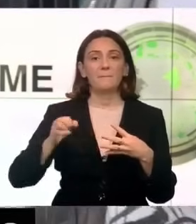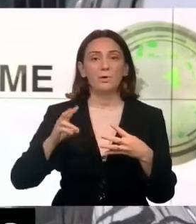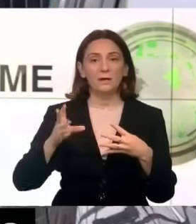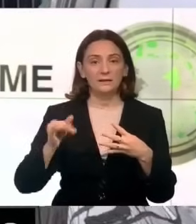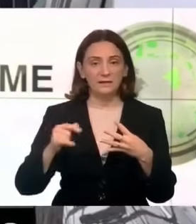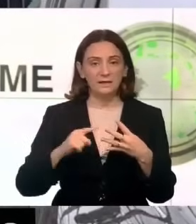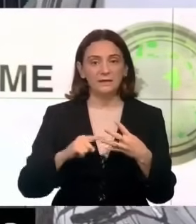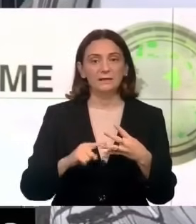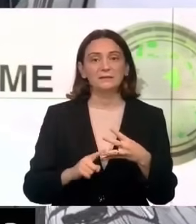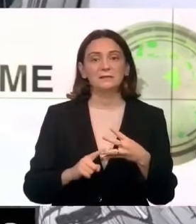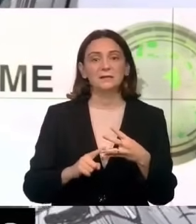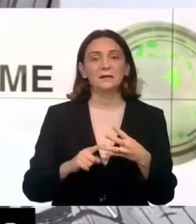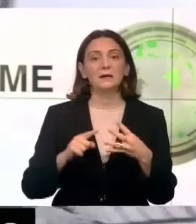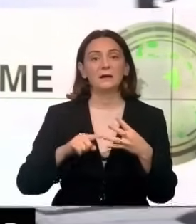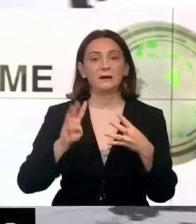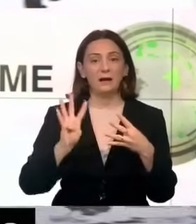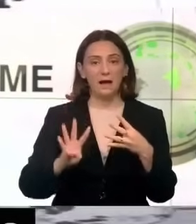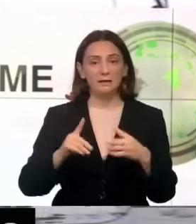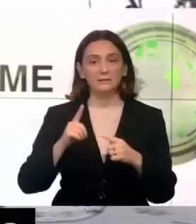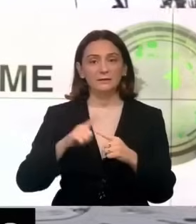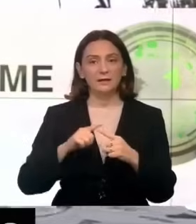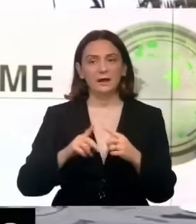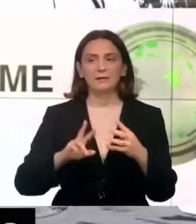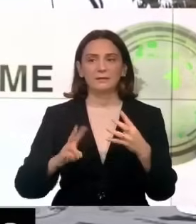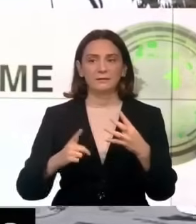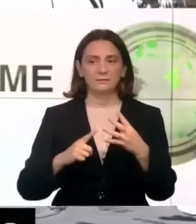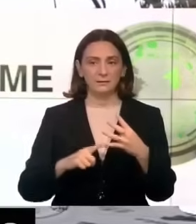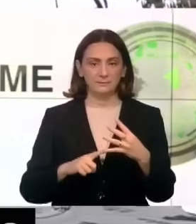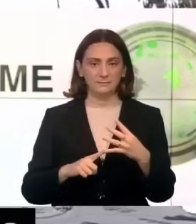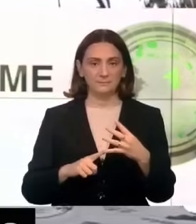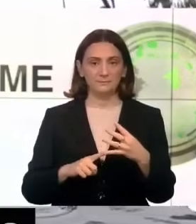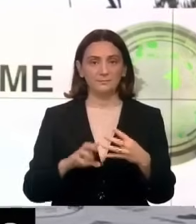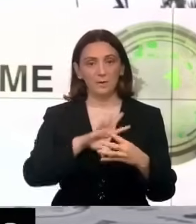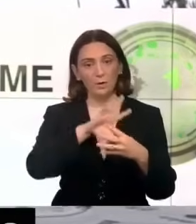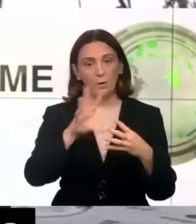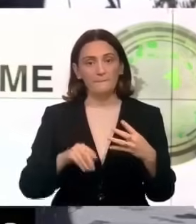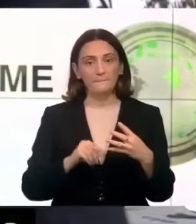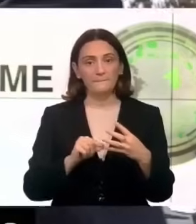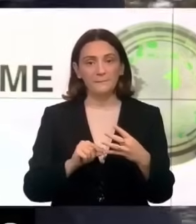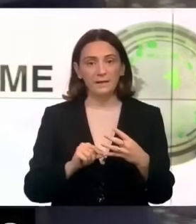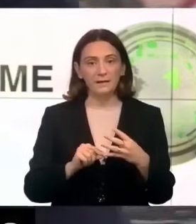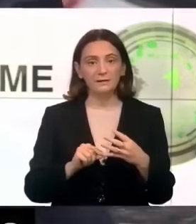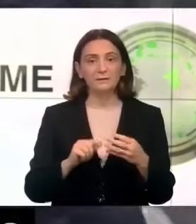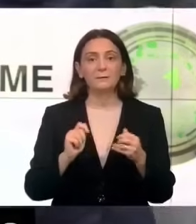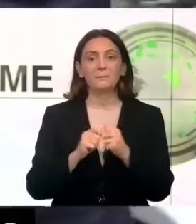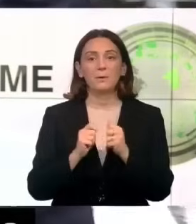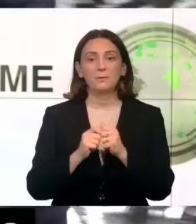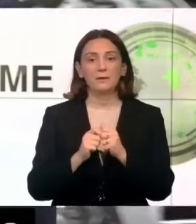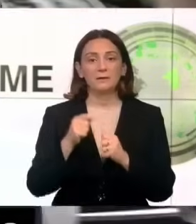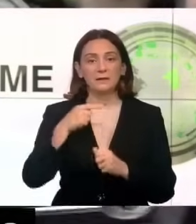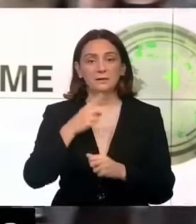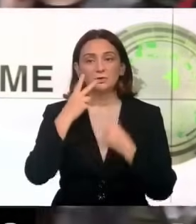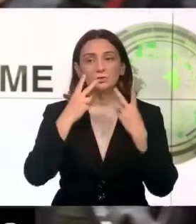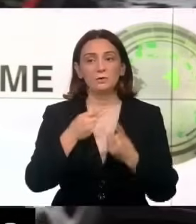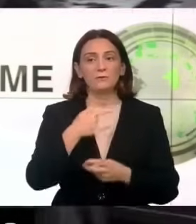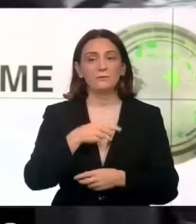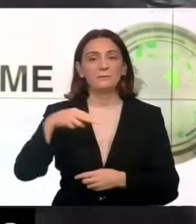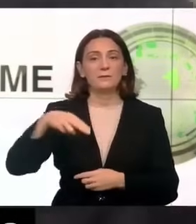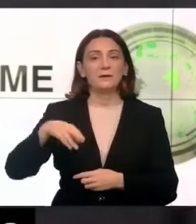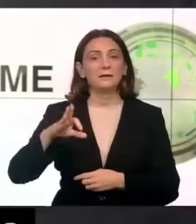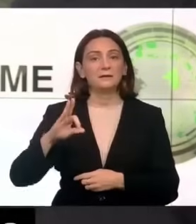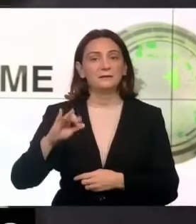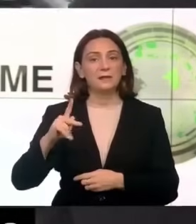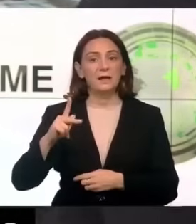dhe komisariati numër 4 në Tiranë. Ndreca pritet që brenda 10 ditëve të kryej prapësimet dhe më pas çështja do të